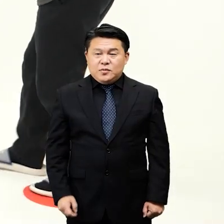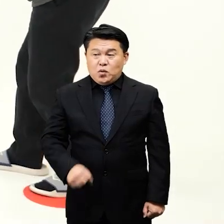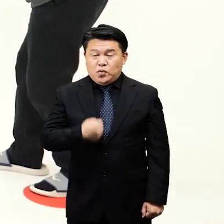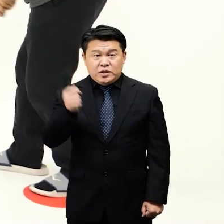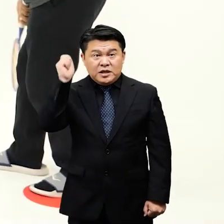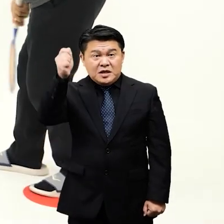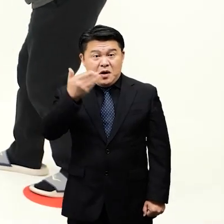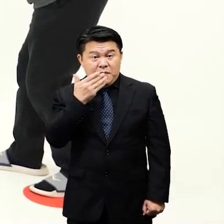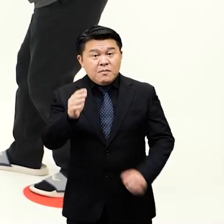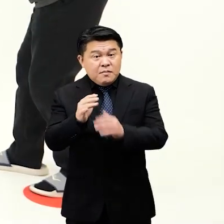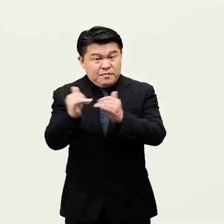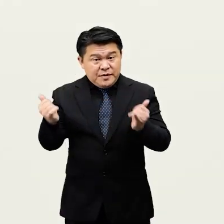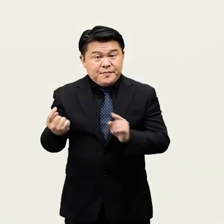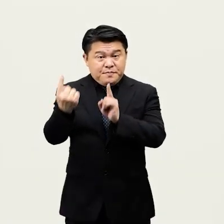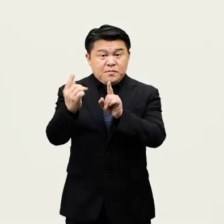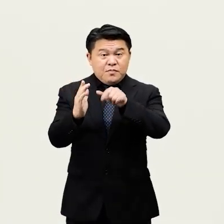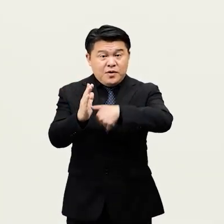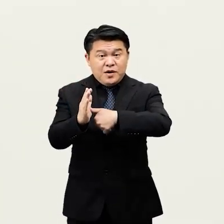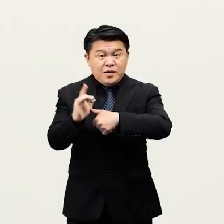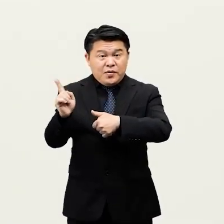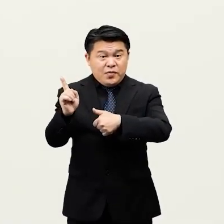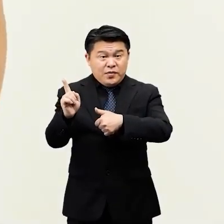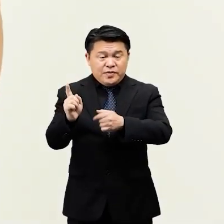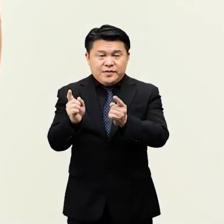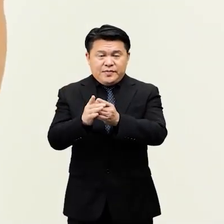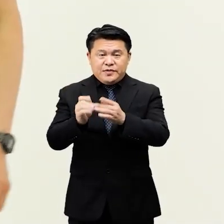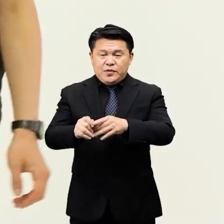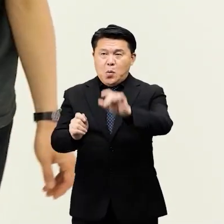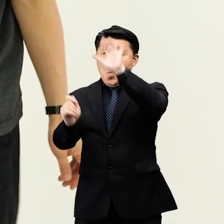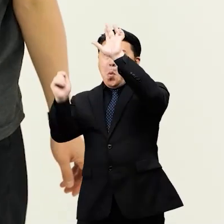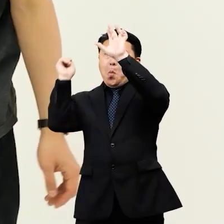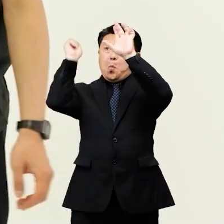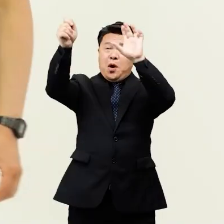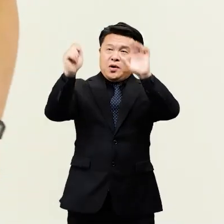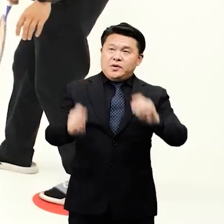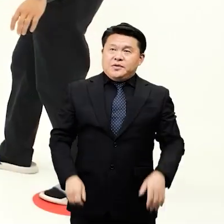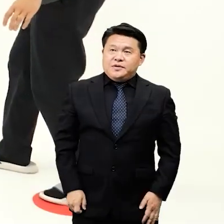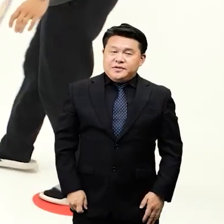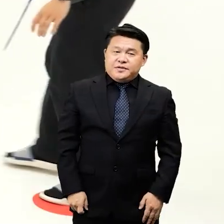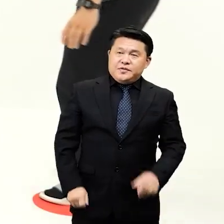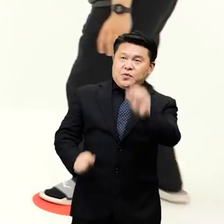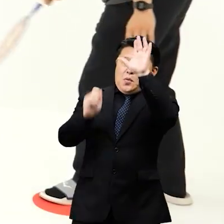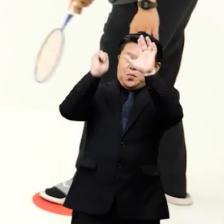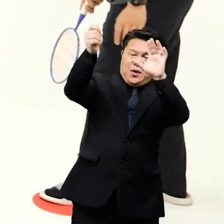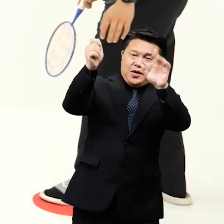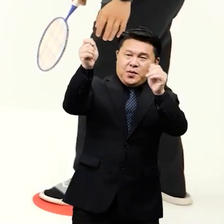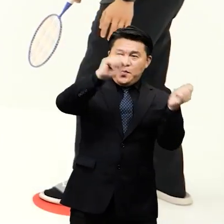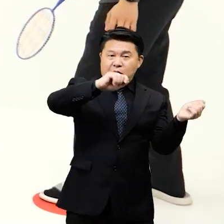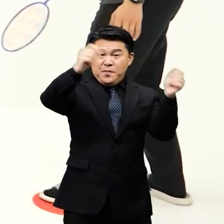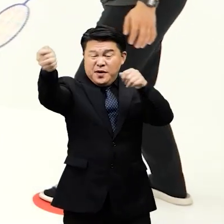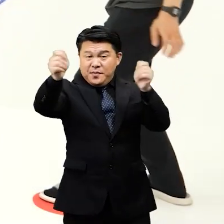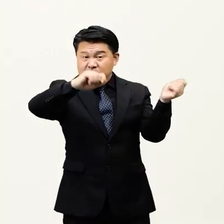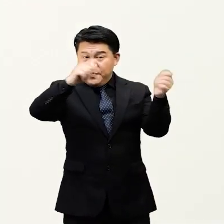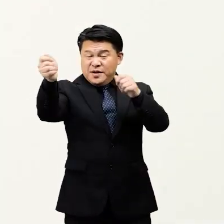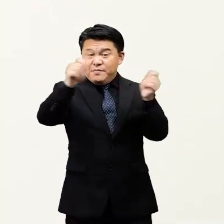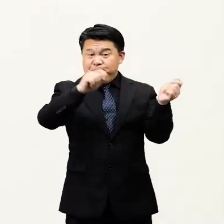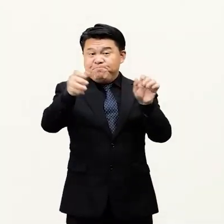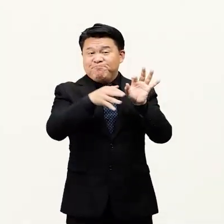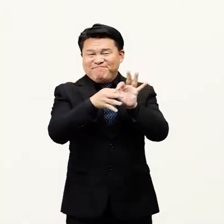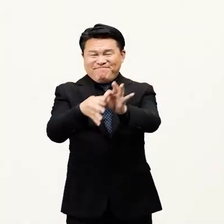독립적인 배드민턴이 가능한 대상자에게는 셔틀콕을 가지고 서브를 넣어주고 지속적인 랠리를